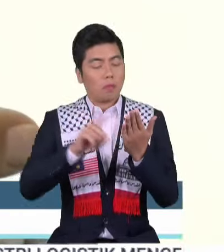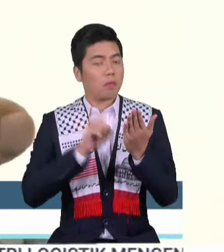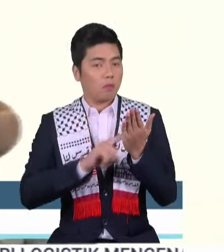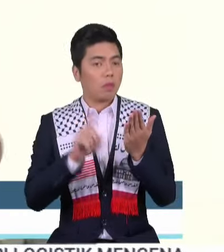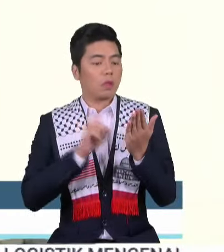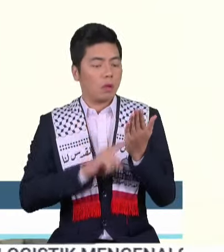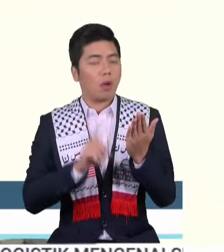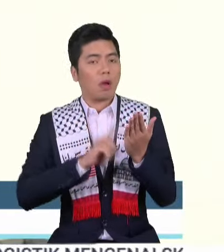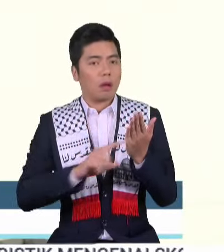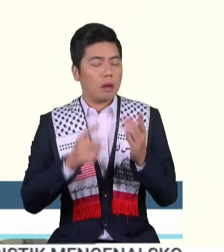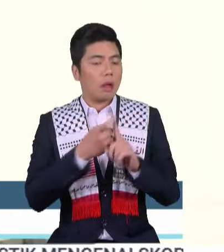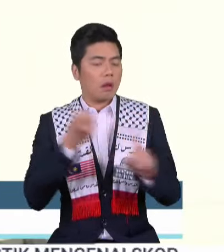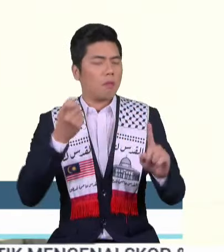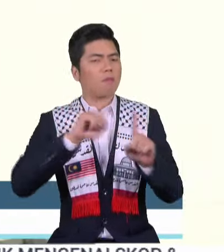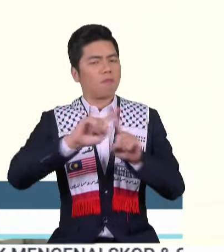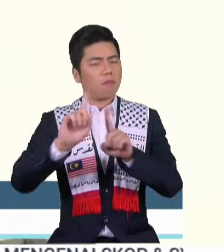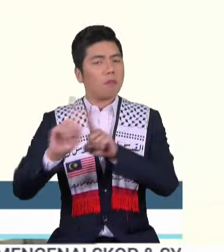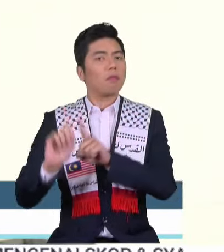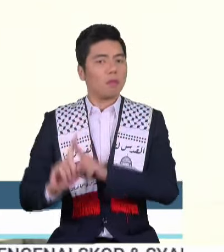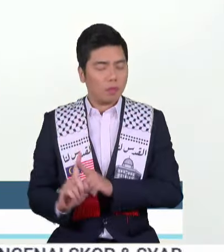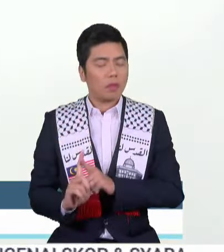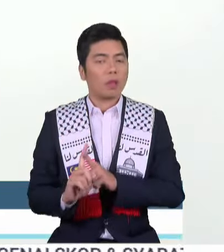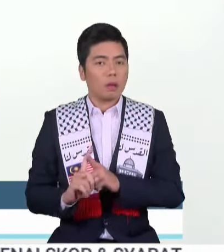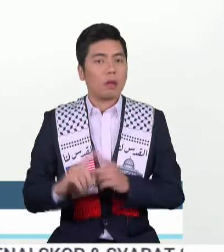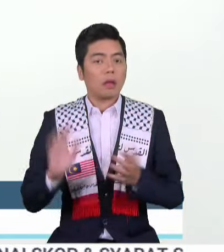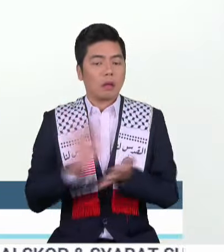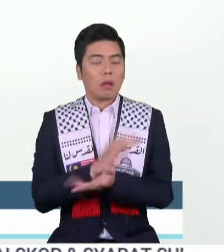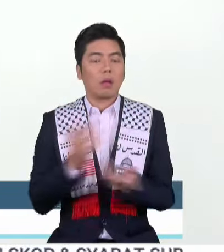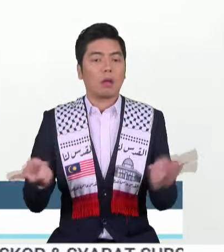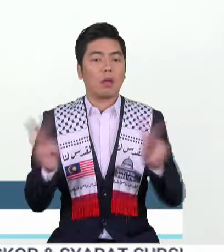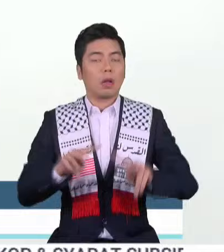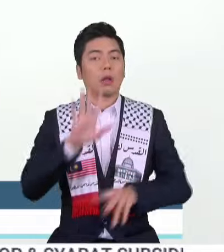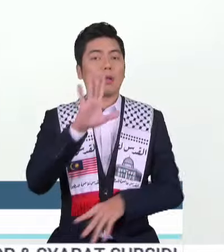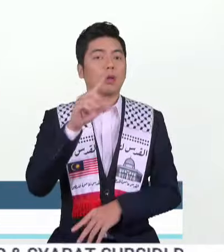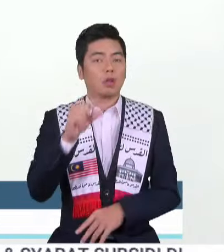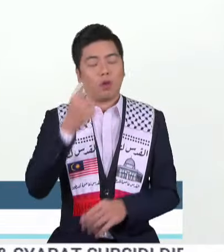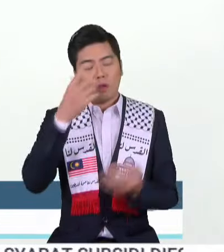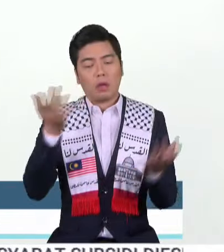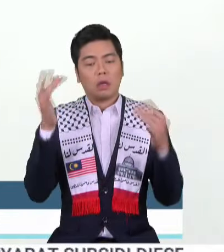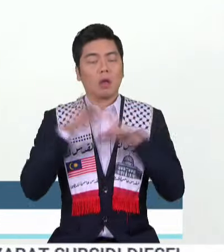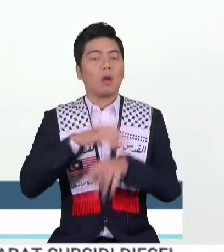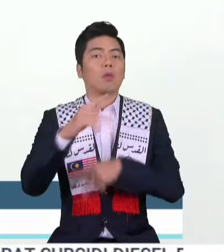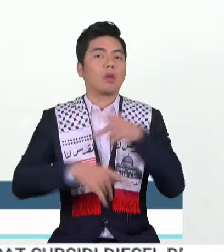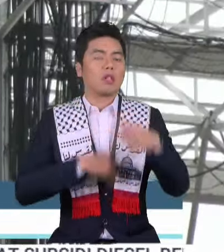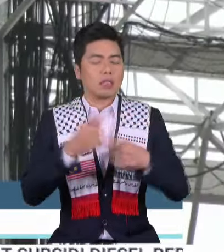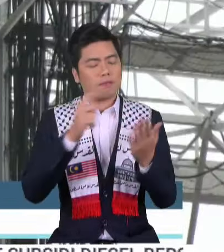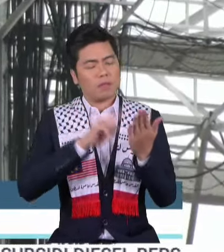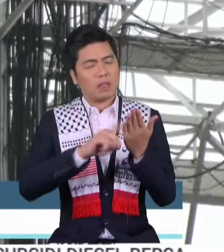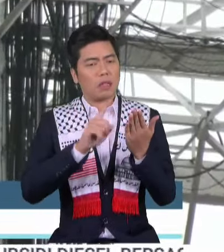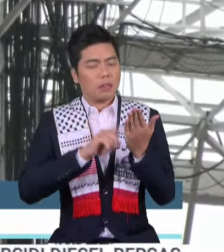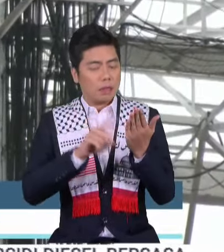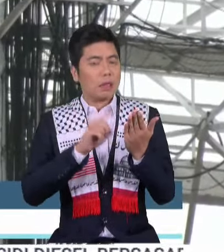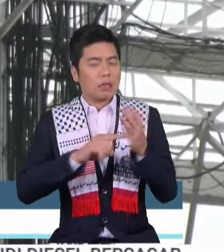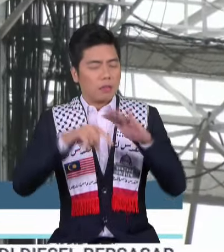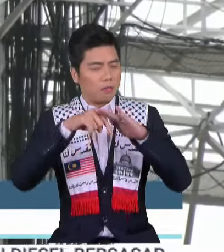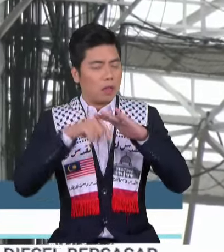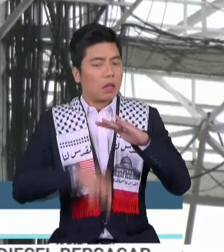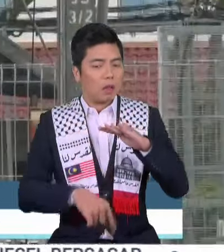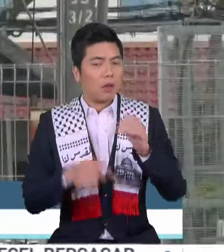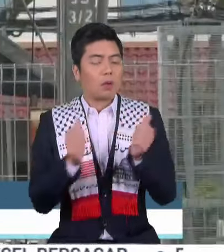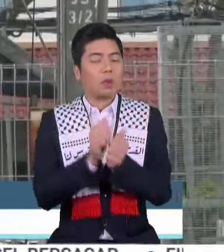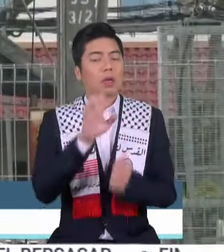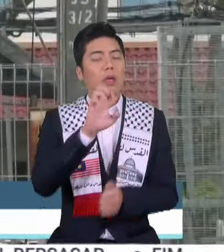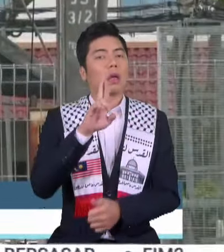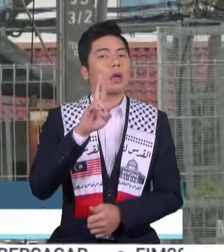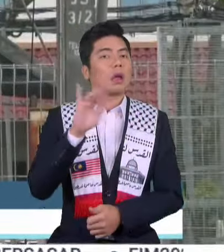semula pelbagai pihak. Manakala pemberian kontrak peralatan 5G melibatkan proses penilaian yang teliti dengan